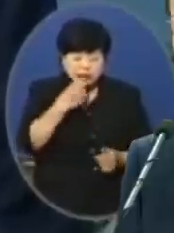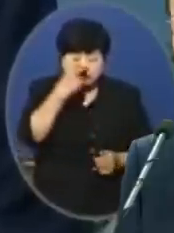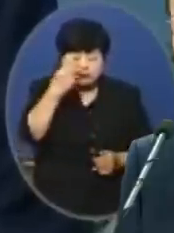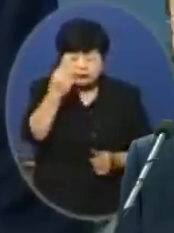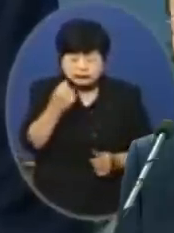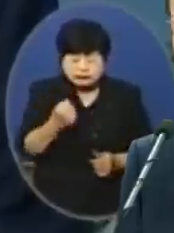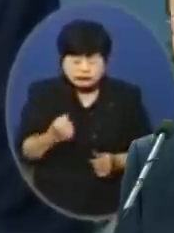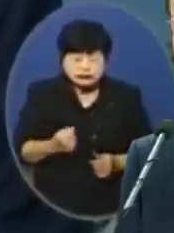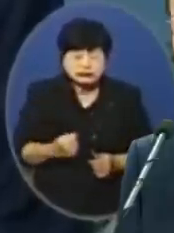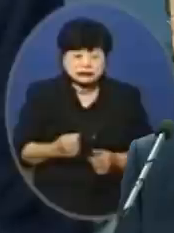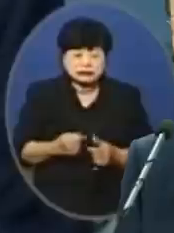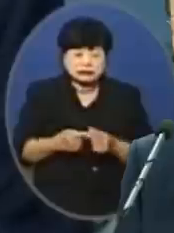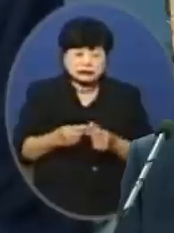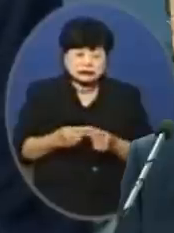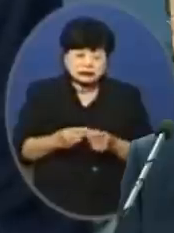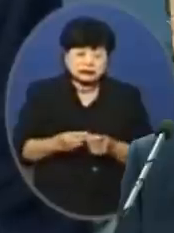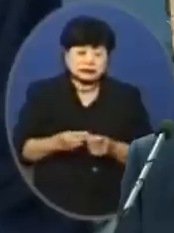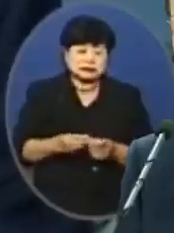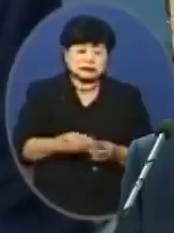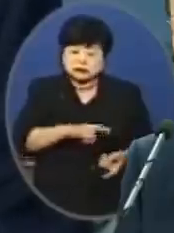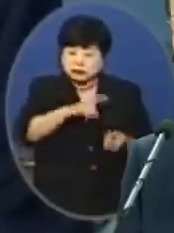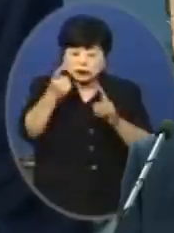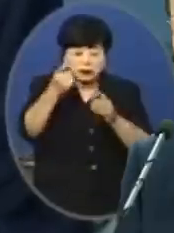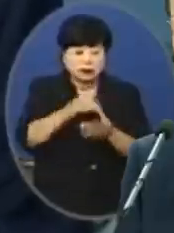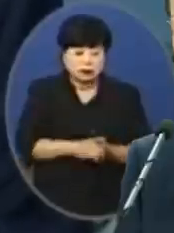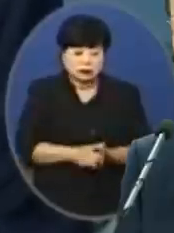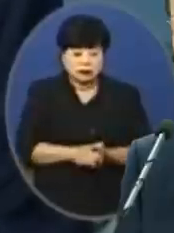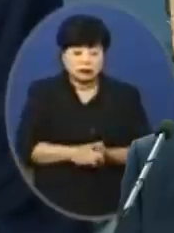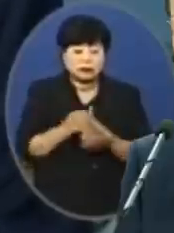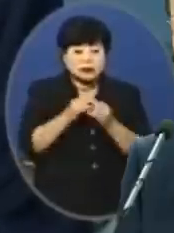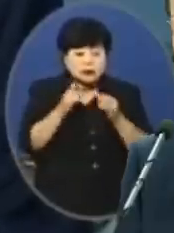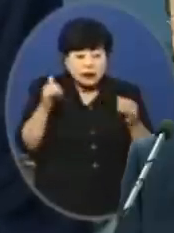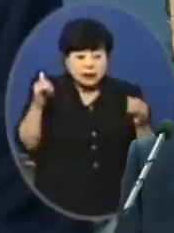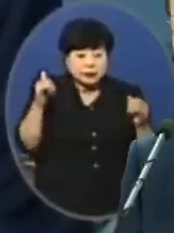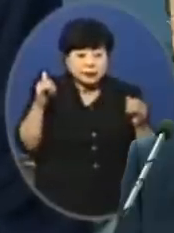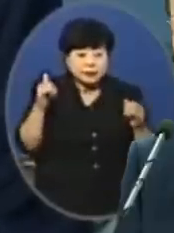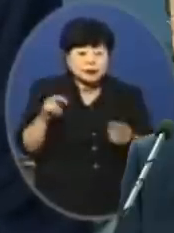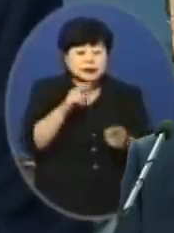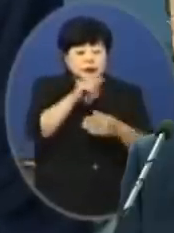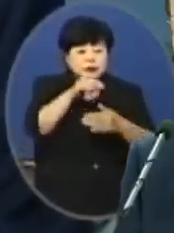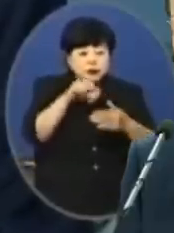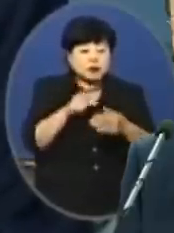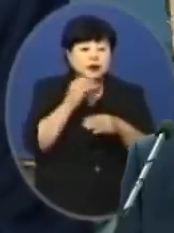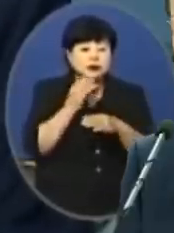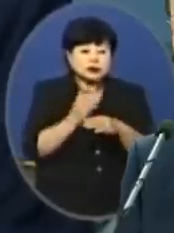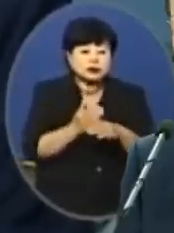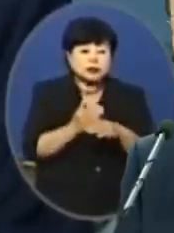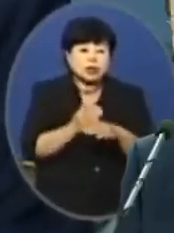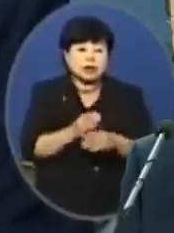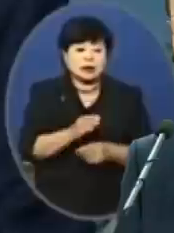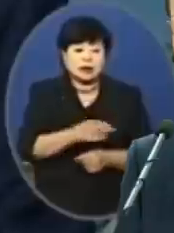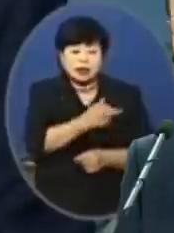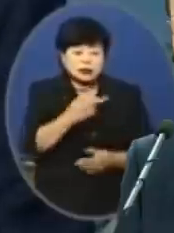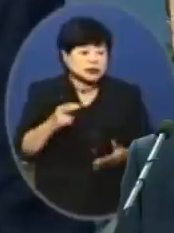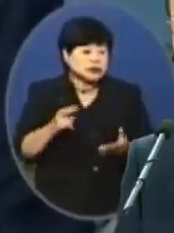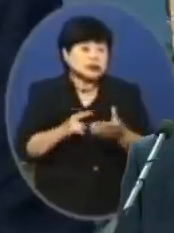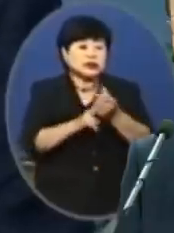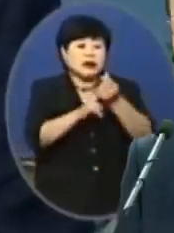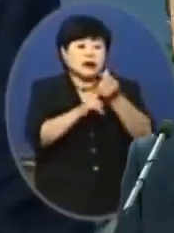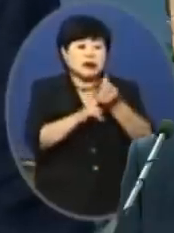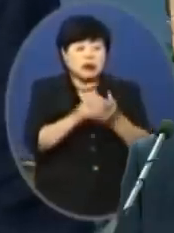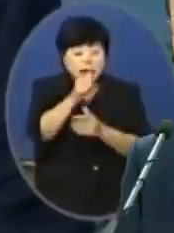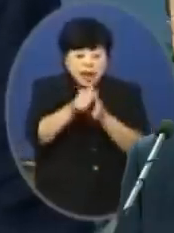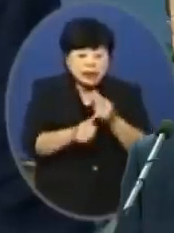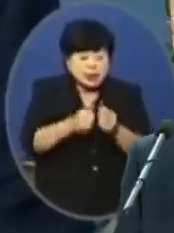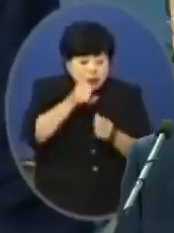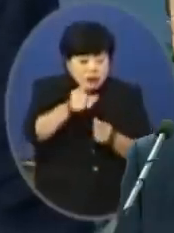나는데도 살아나는 것이요. 우리 인생 생활 가운데 이렇게 큰 기적을